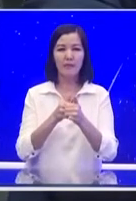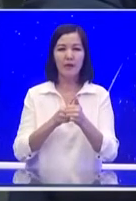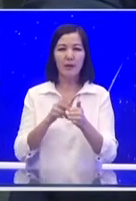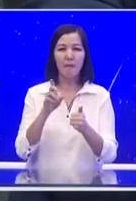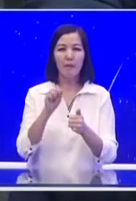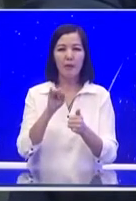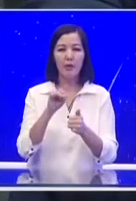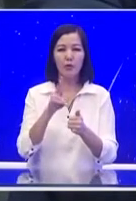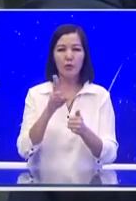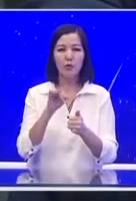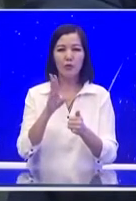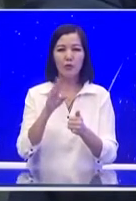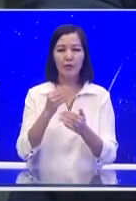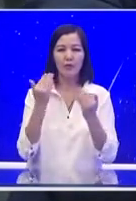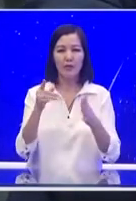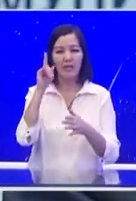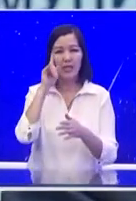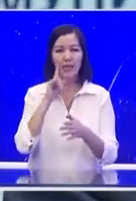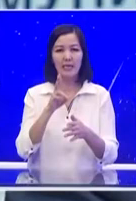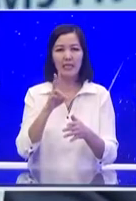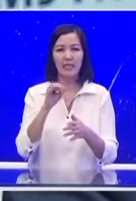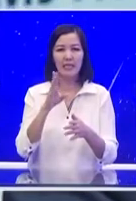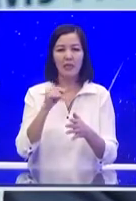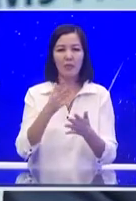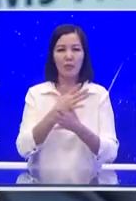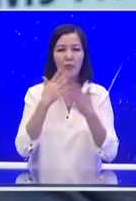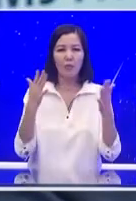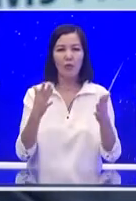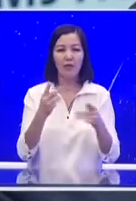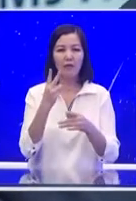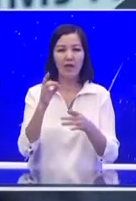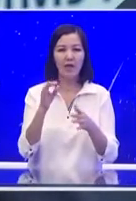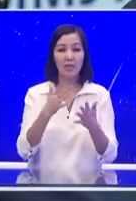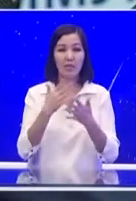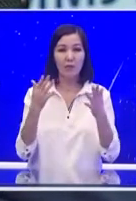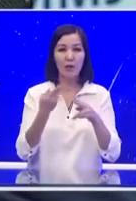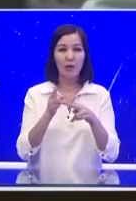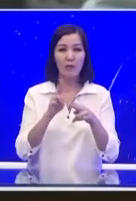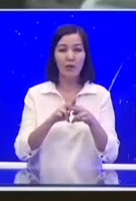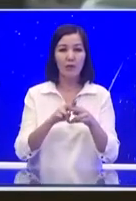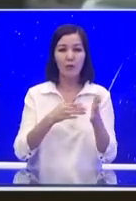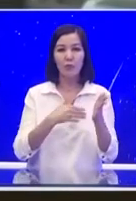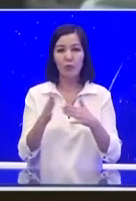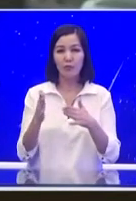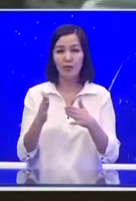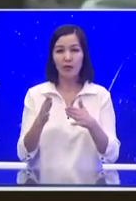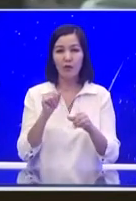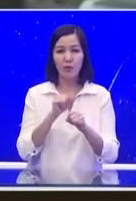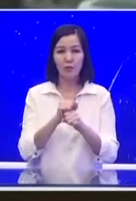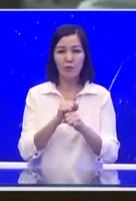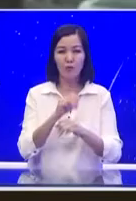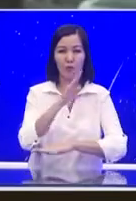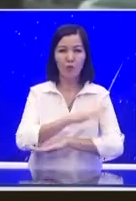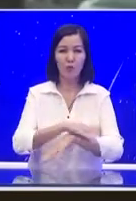Батыржана Байжуманова, нагрузка на Казнет возросла более чем в 2 раза. Потому, чтобы избегать перебоев, уроки